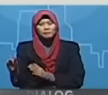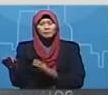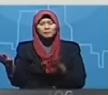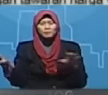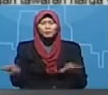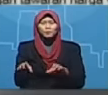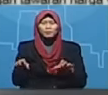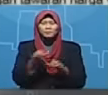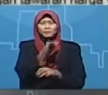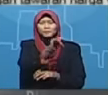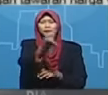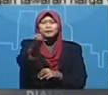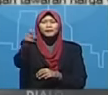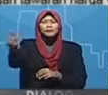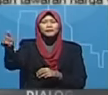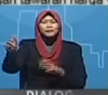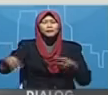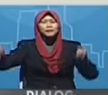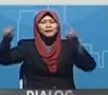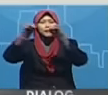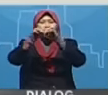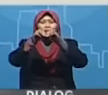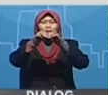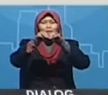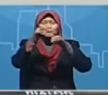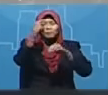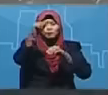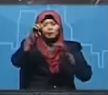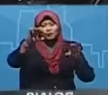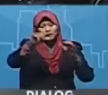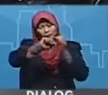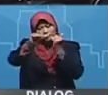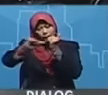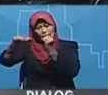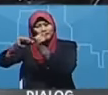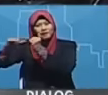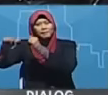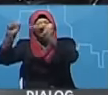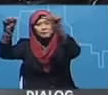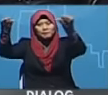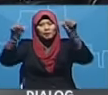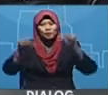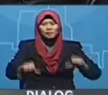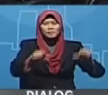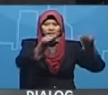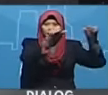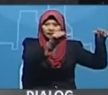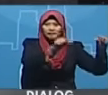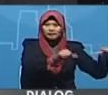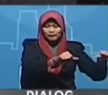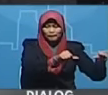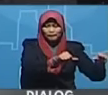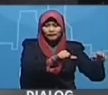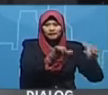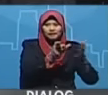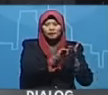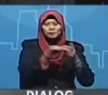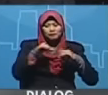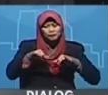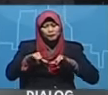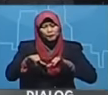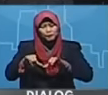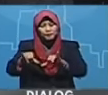kita pergi ke masjid-masjid. Buat kempen, buat poster dan sebagainya. Jadi perkara ni kita akan laksanakan secara